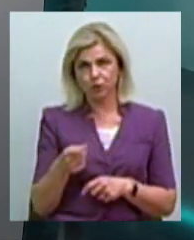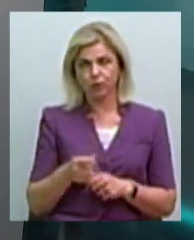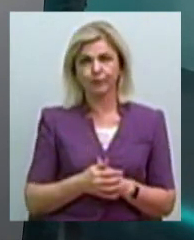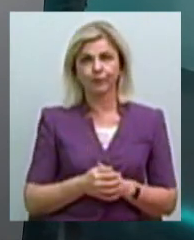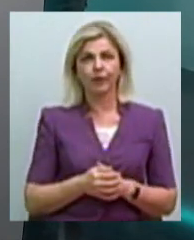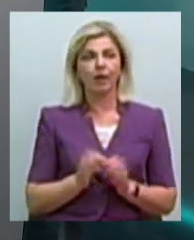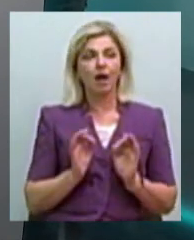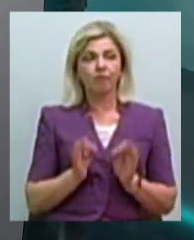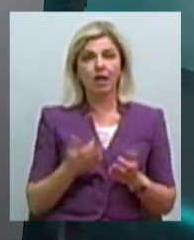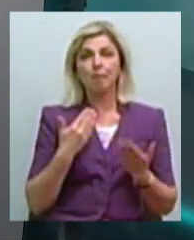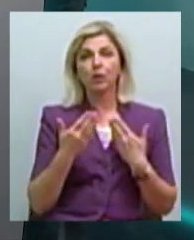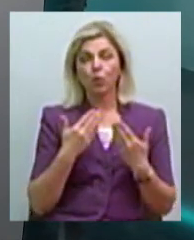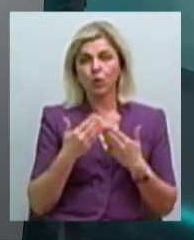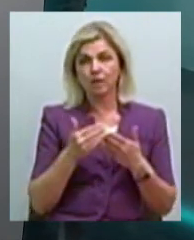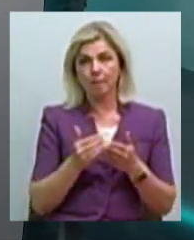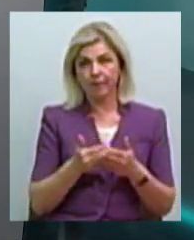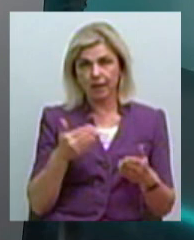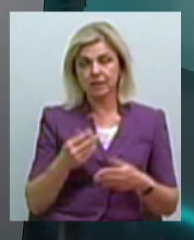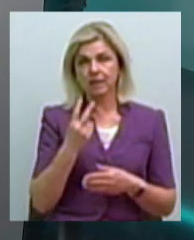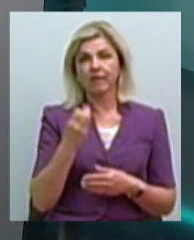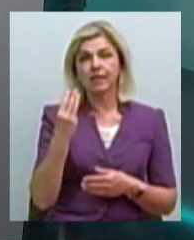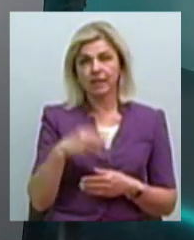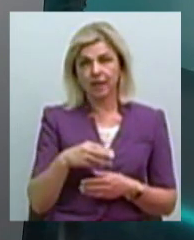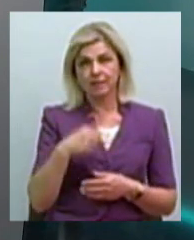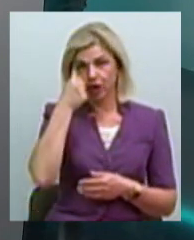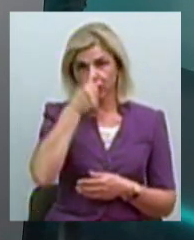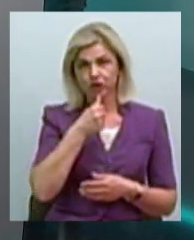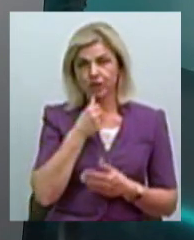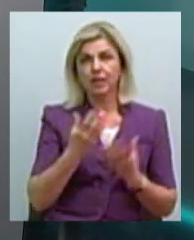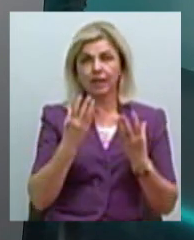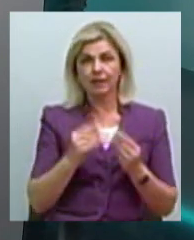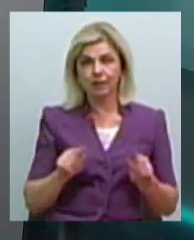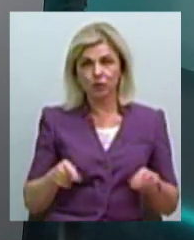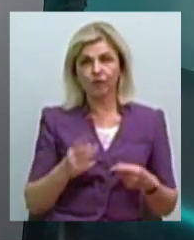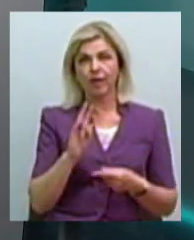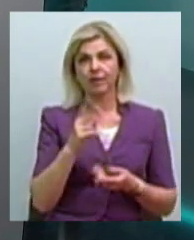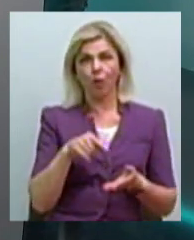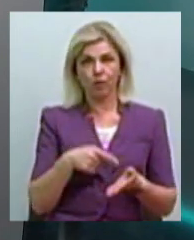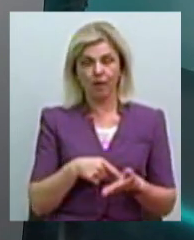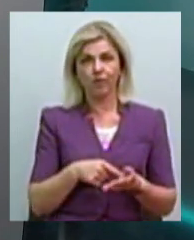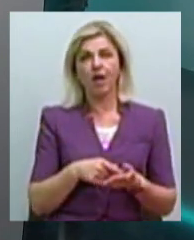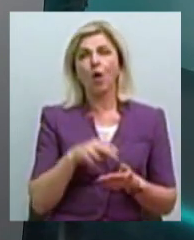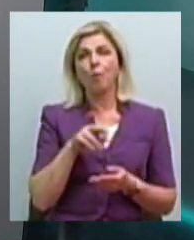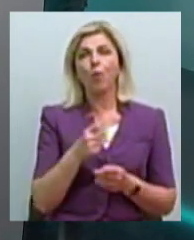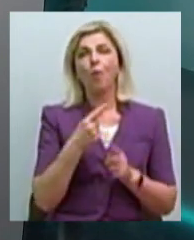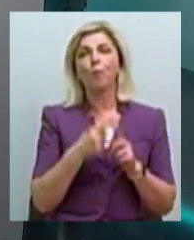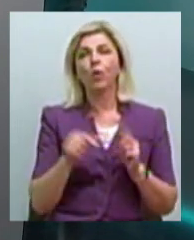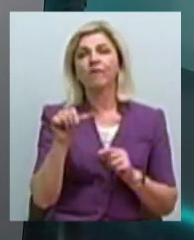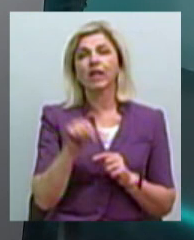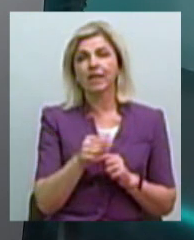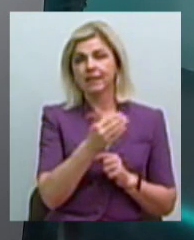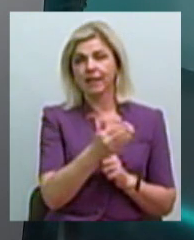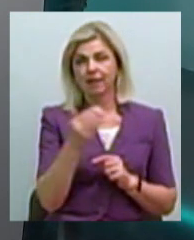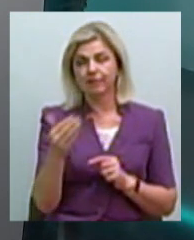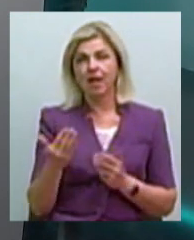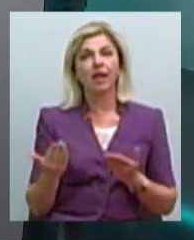якраз спілкуємося з вами напередодні 230-ї річниці від дня заснування міста Миколаєва. Буквально по пів хвилинки,